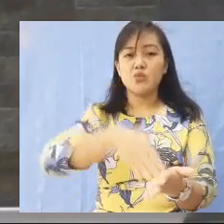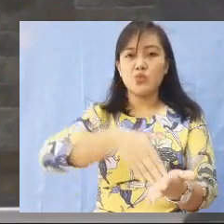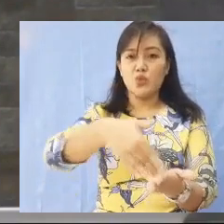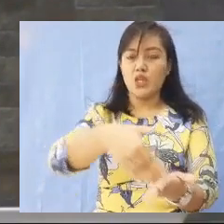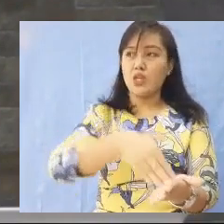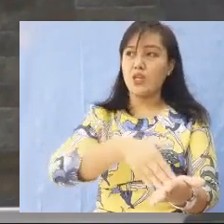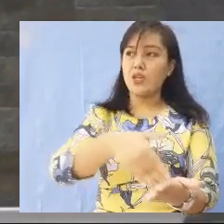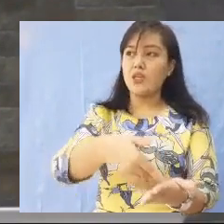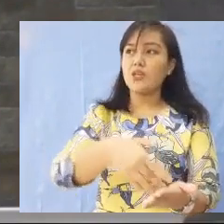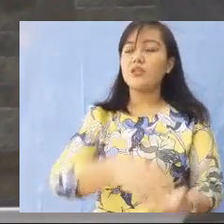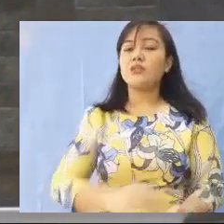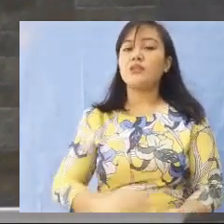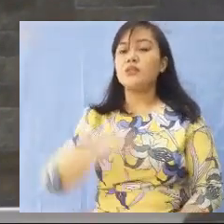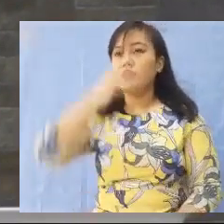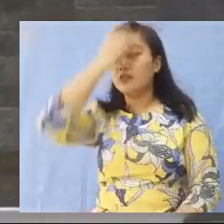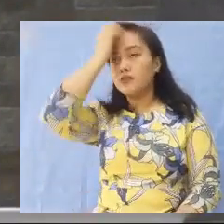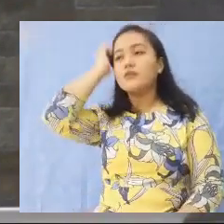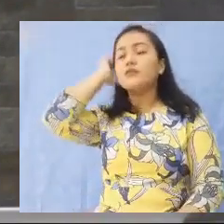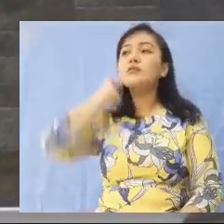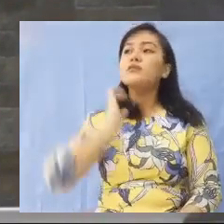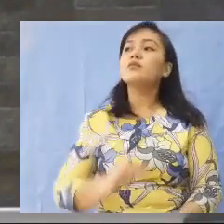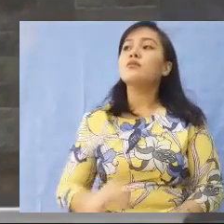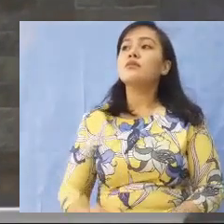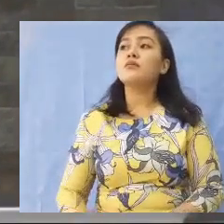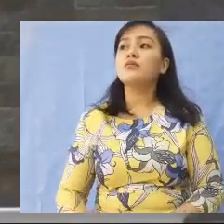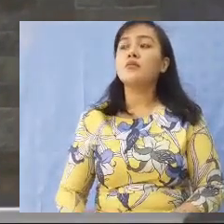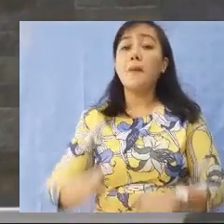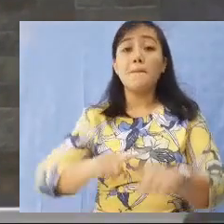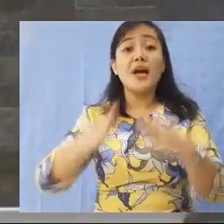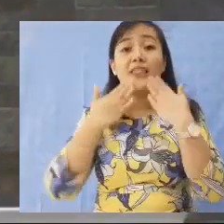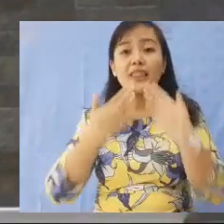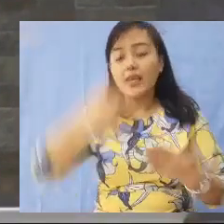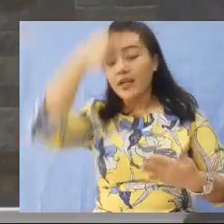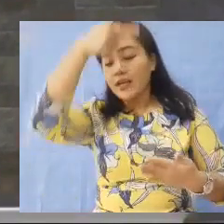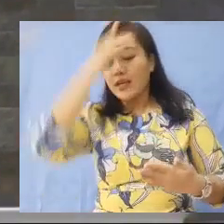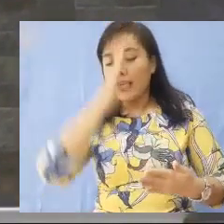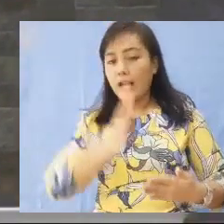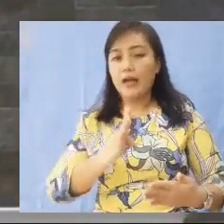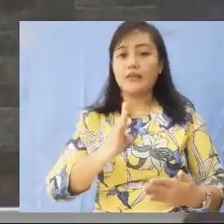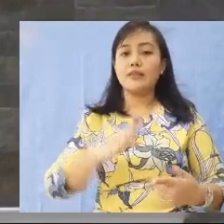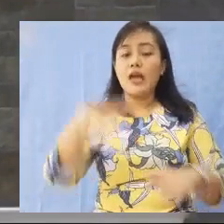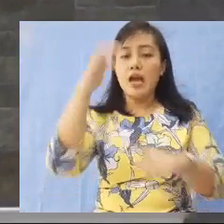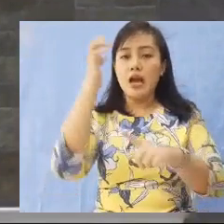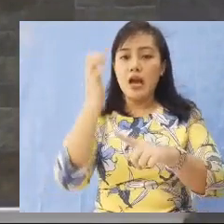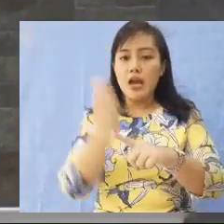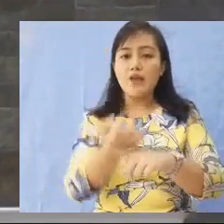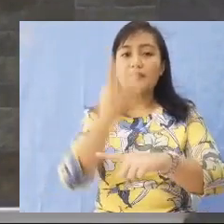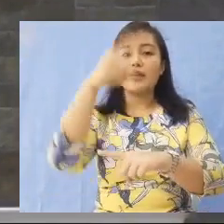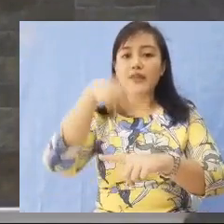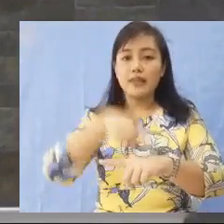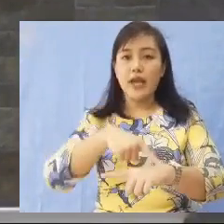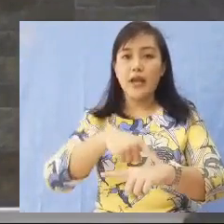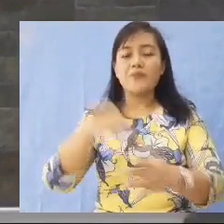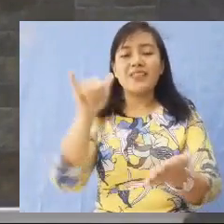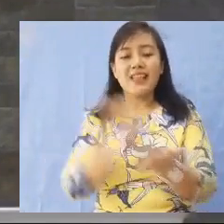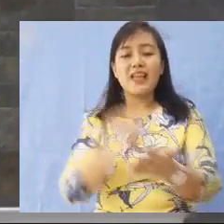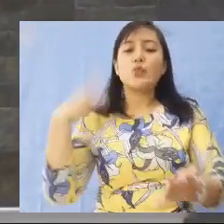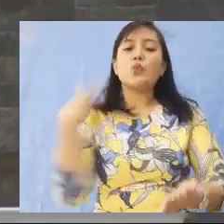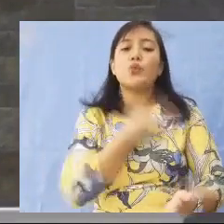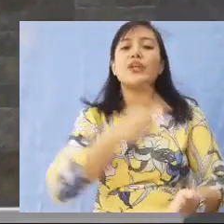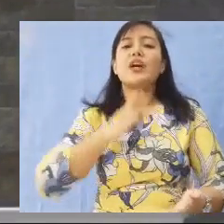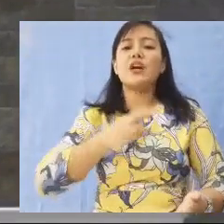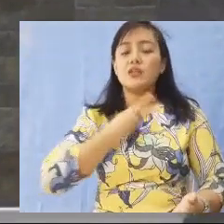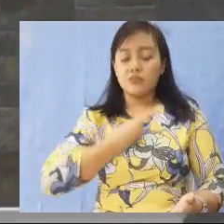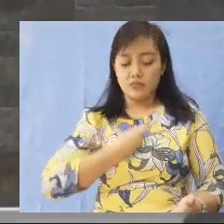Nagpa-fluctuate yung atin pong pananampalataya. Pero salamat sa Panginoon, every time that we are discouraged,